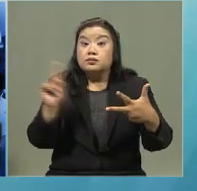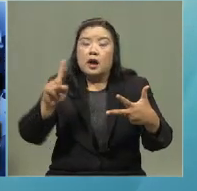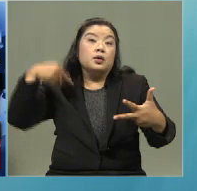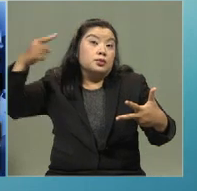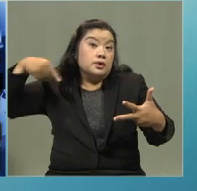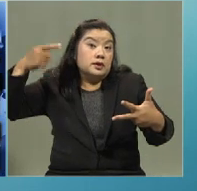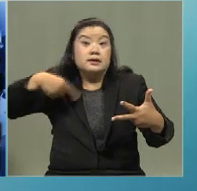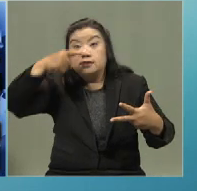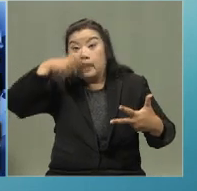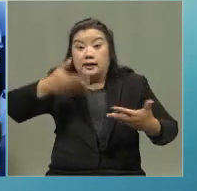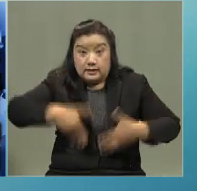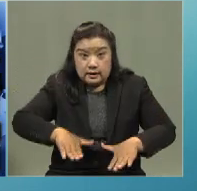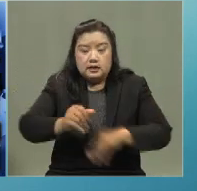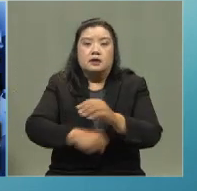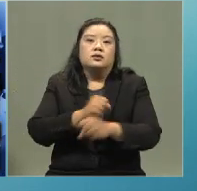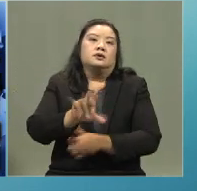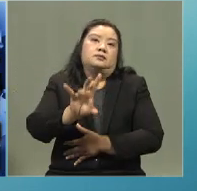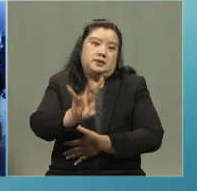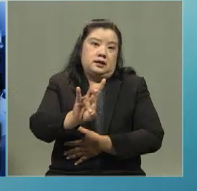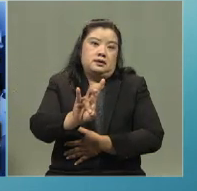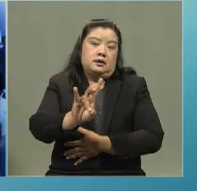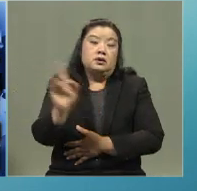ก็อาจจากสองคนนี้ก็จะขยายผลไปอีกต่างหากนะครับซึ่งเดี๋ยวมีตัวเลขอะไรอย่างไรคงจะได้นำเรียนมารายงานต่อไปนะครับแล้วรายที่สามเป็นผู้ป่วยหญิงไทยอายุ27ปีภูมิลำเนาอยู่ที่จังหวัดภูเก็ตอาชีพพนักงานขายสินค้ามีประวัติสัมผัสกับผู้ป่วยยืนยัน